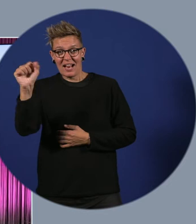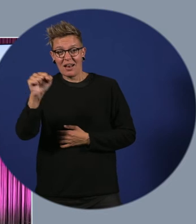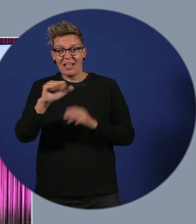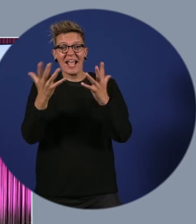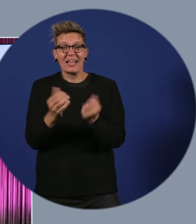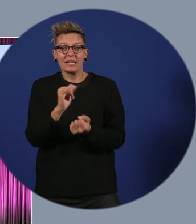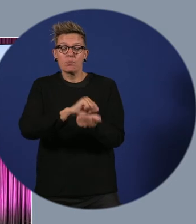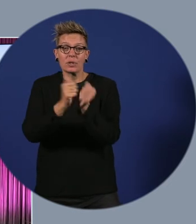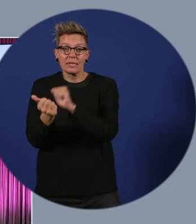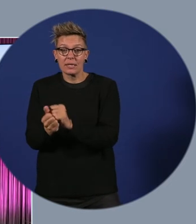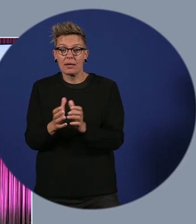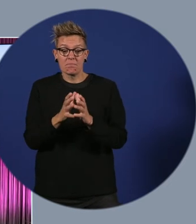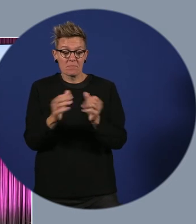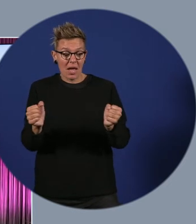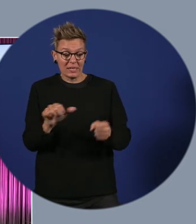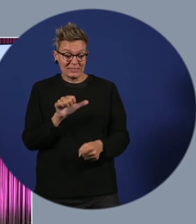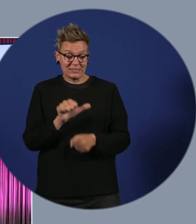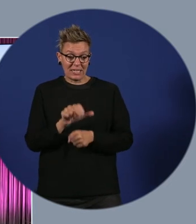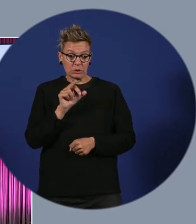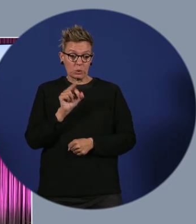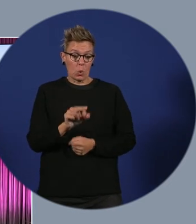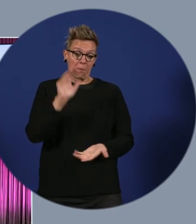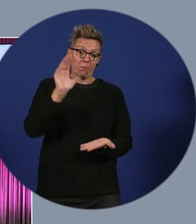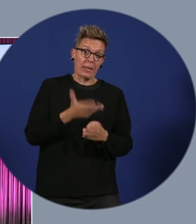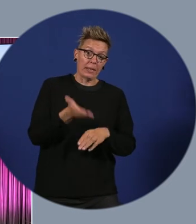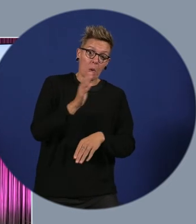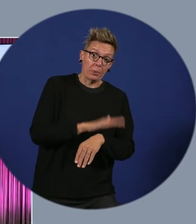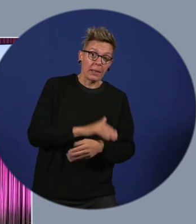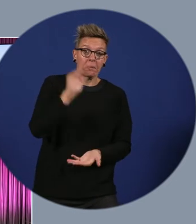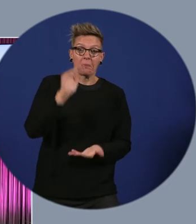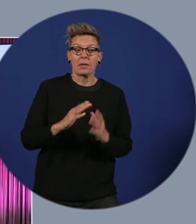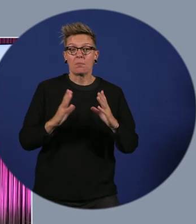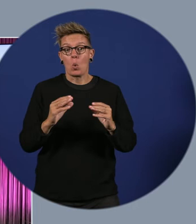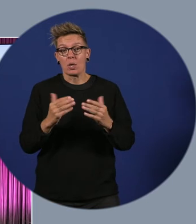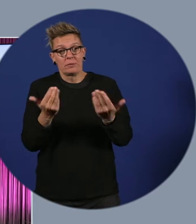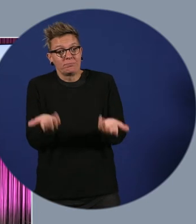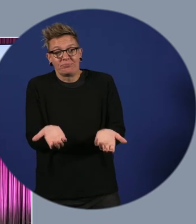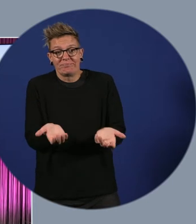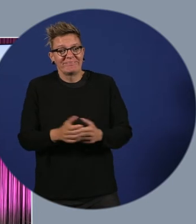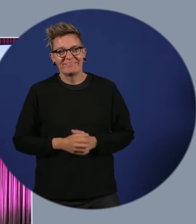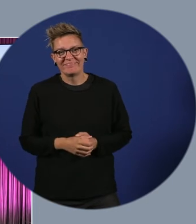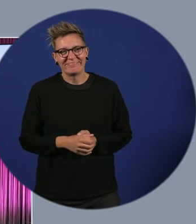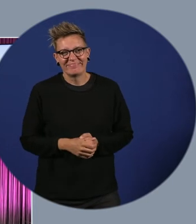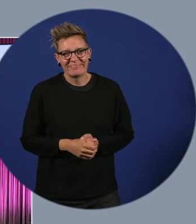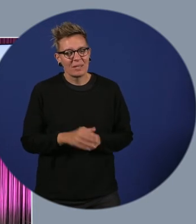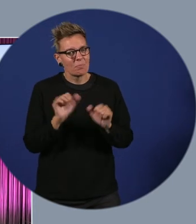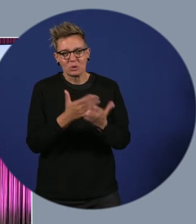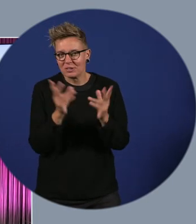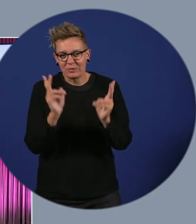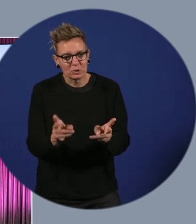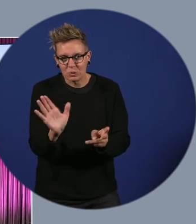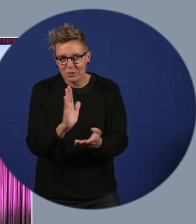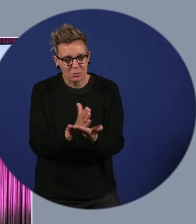Men sen huruvida de faktiskt är mindre kompetenta eller mogna, det återstår att se. Det behöver inte alls vara så.